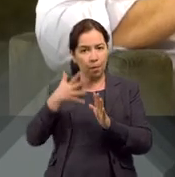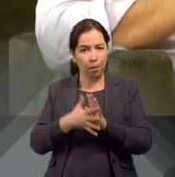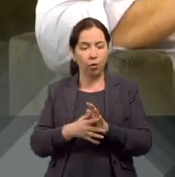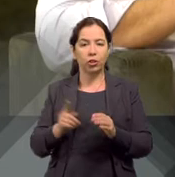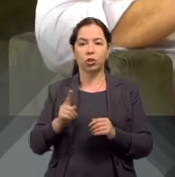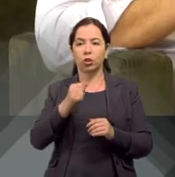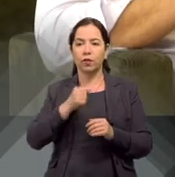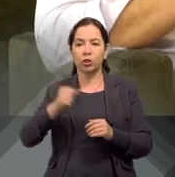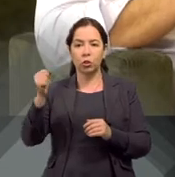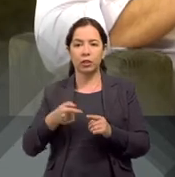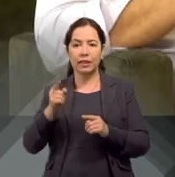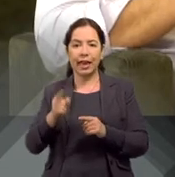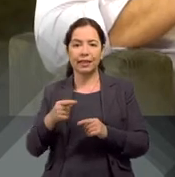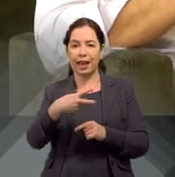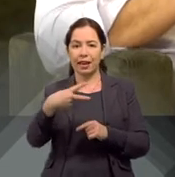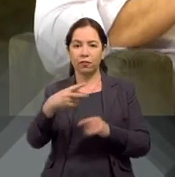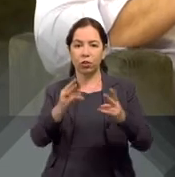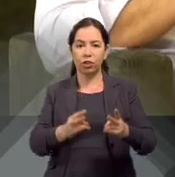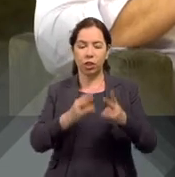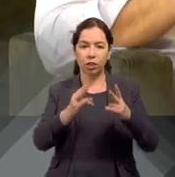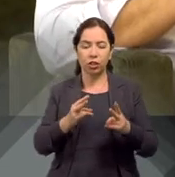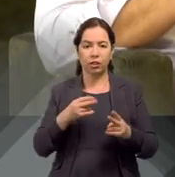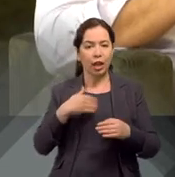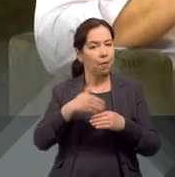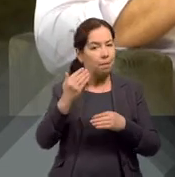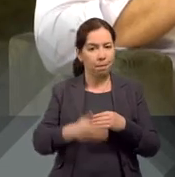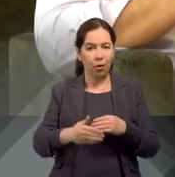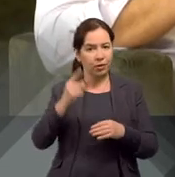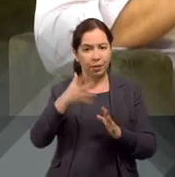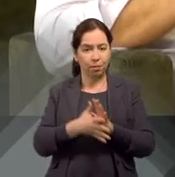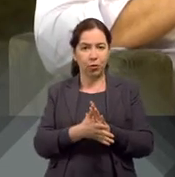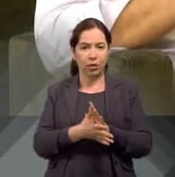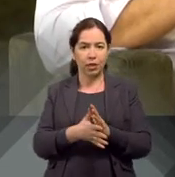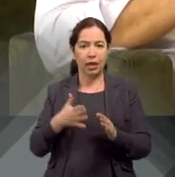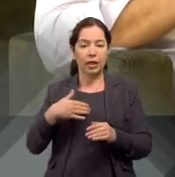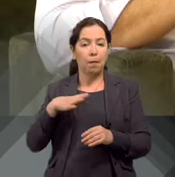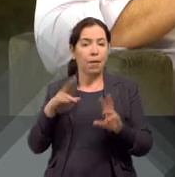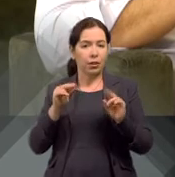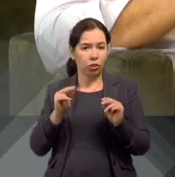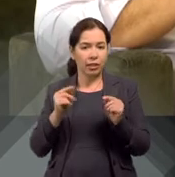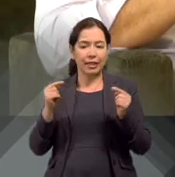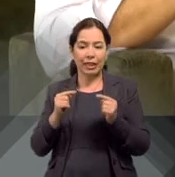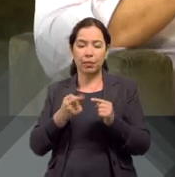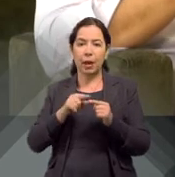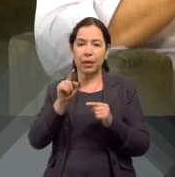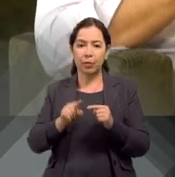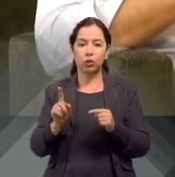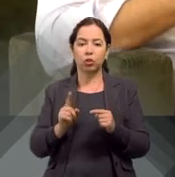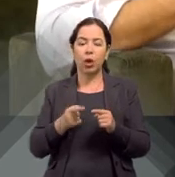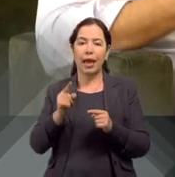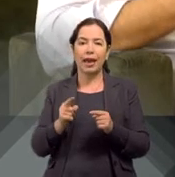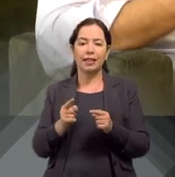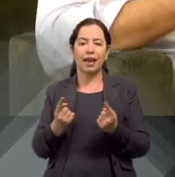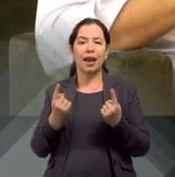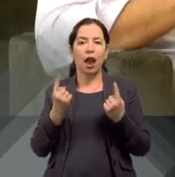поздно. И я был счастлив ей именно потому, что я понял, что это какая-то